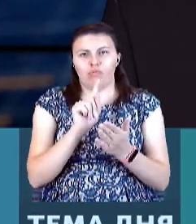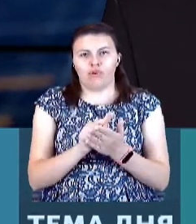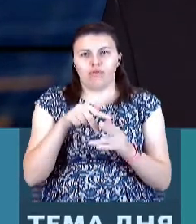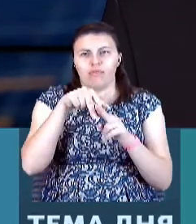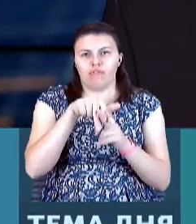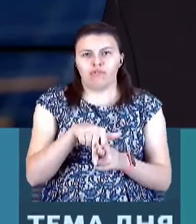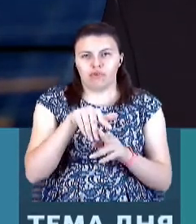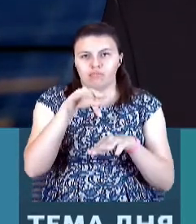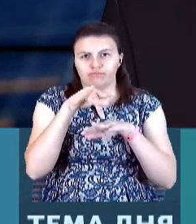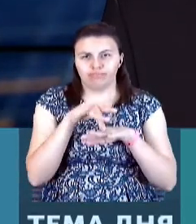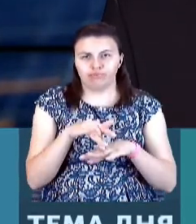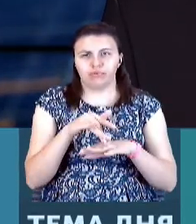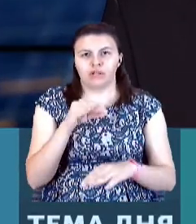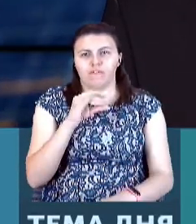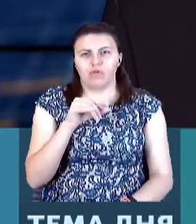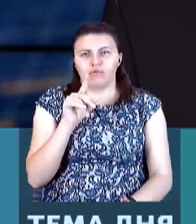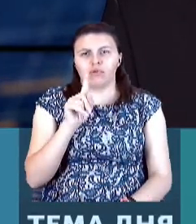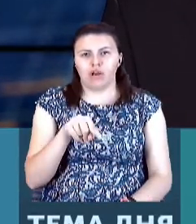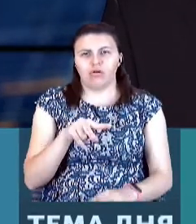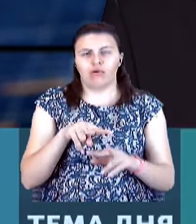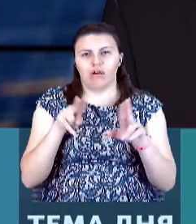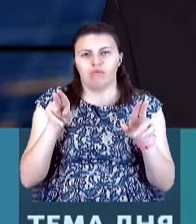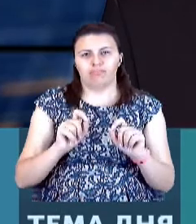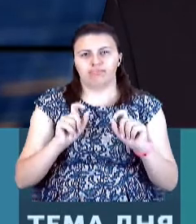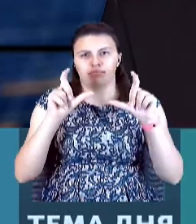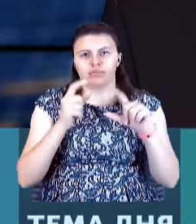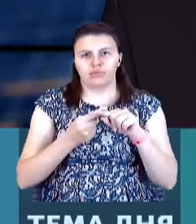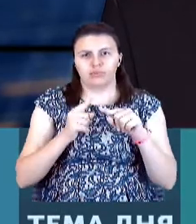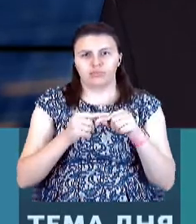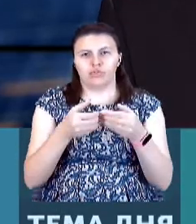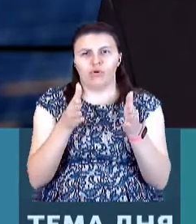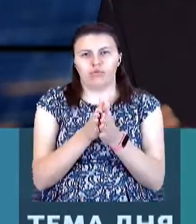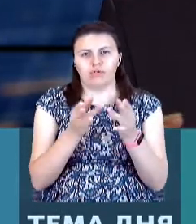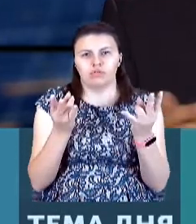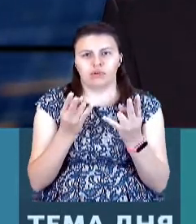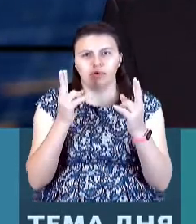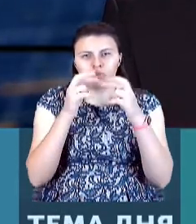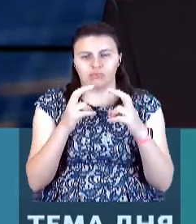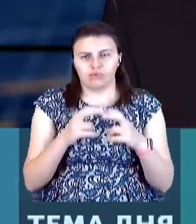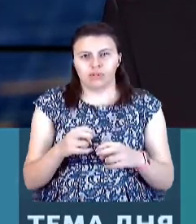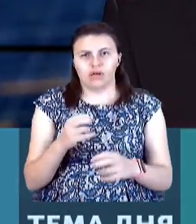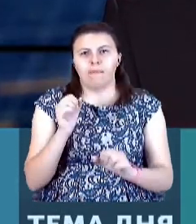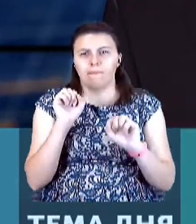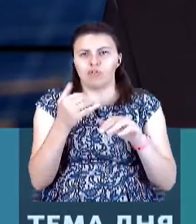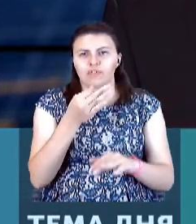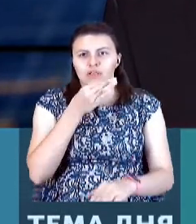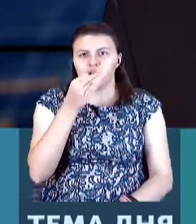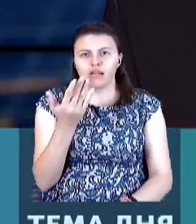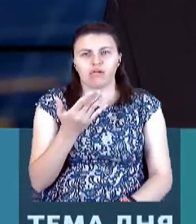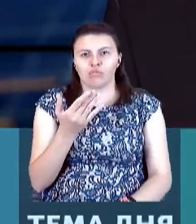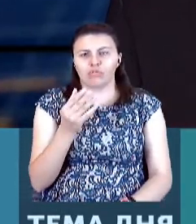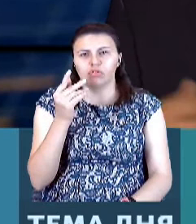податкове на ФОПів, також зростає. Тому це комплексне питання, яке треба розглядати саме комплексно. Пане Ярославе, чи можете ви назвати якусь